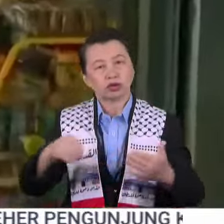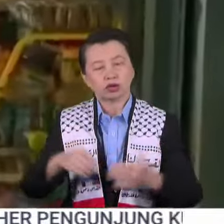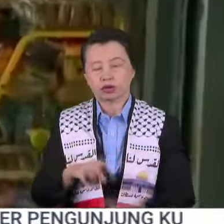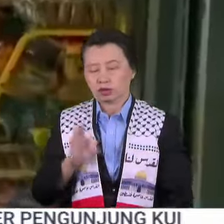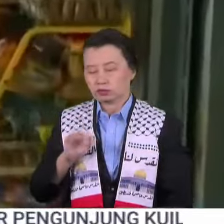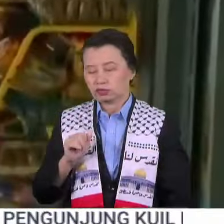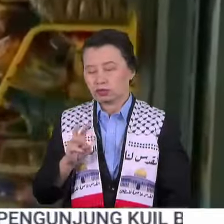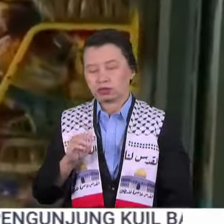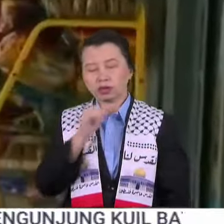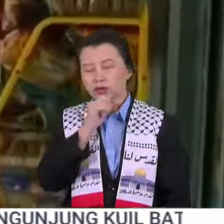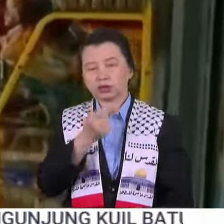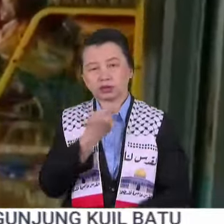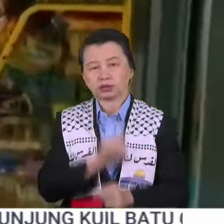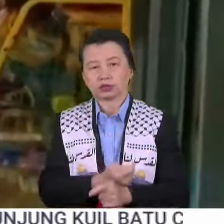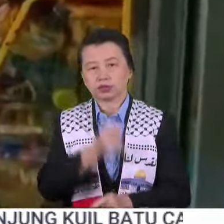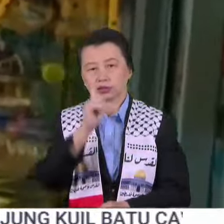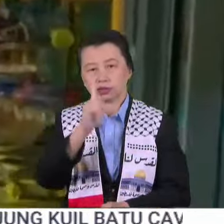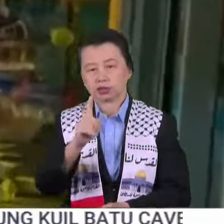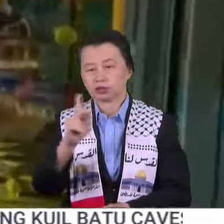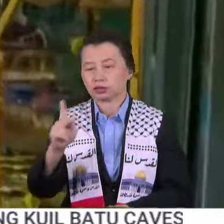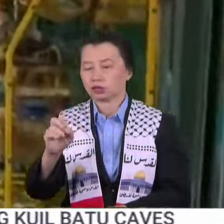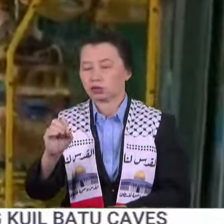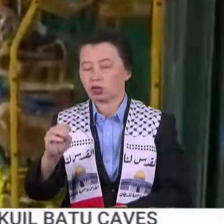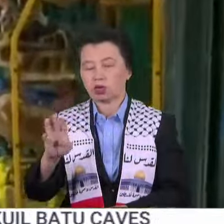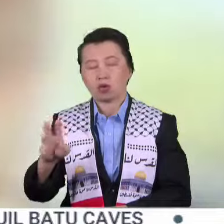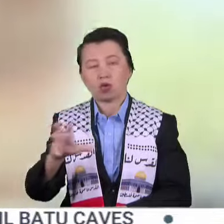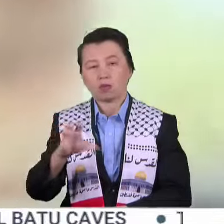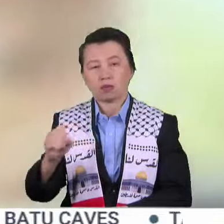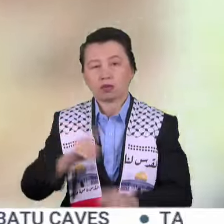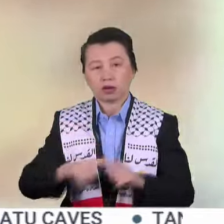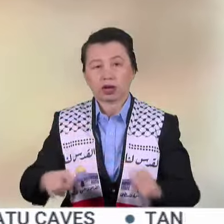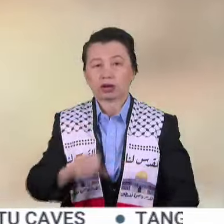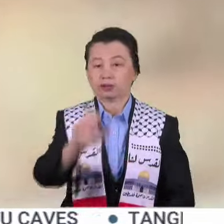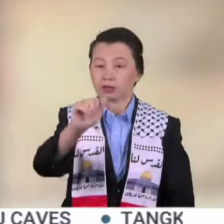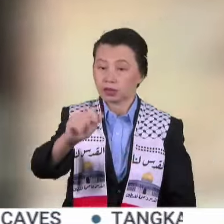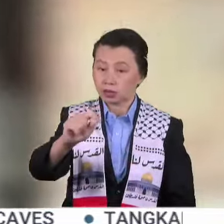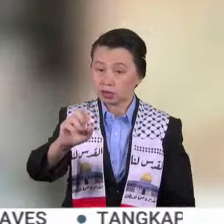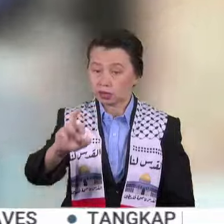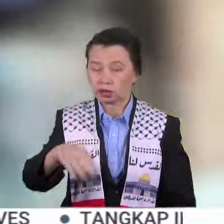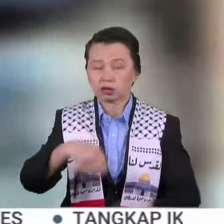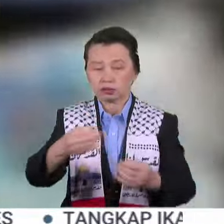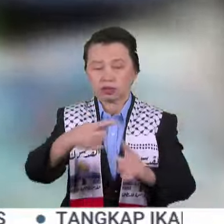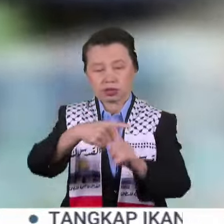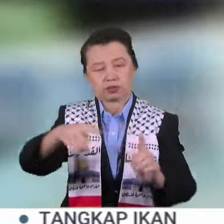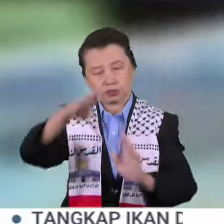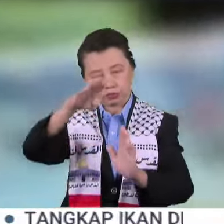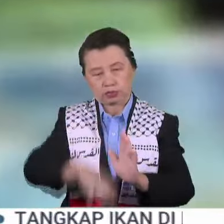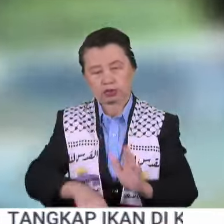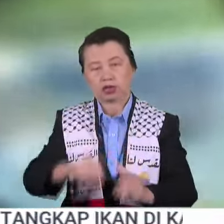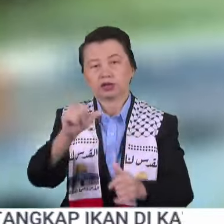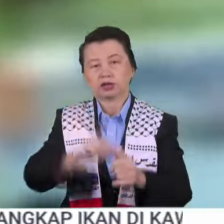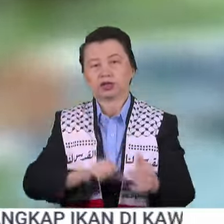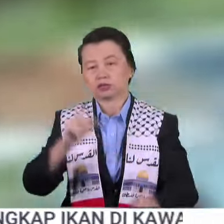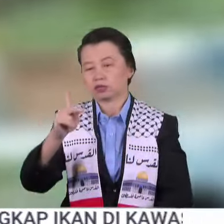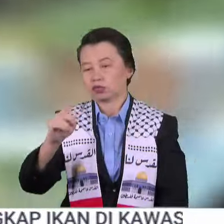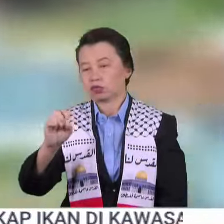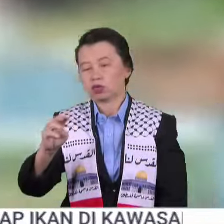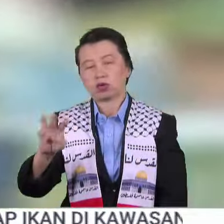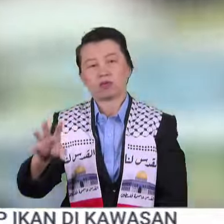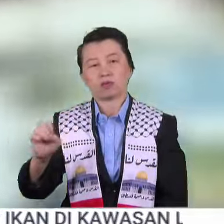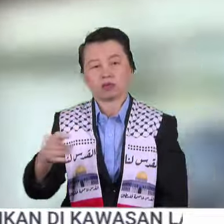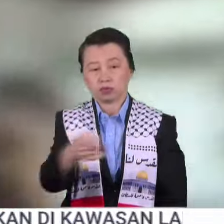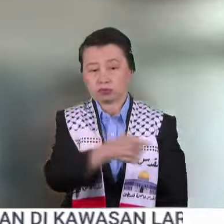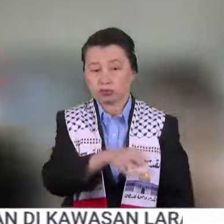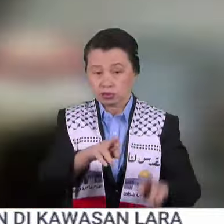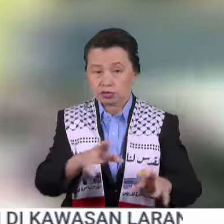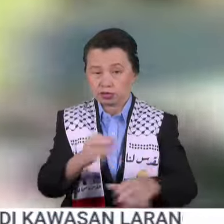tidak menetapkan harga bagi setiap set combo madani, tetapi Agro Bazar memberi potongan harga untuk setiap combo dan pengguna